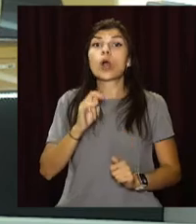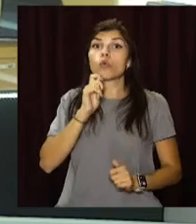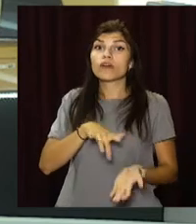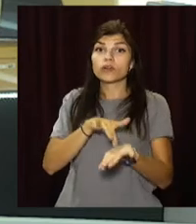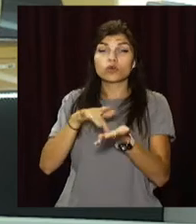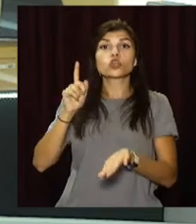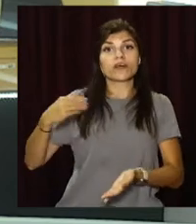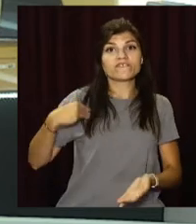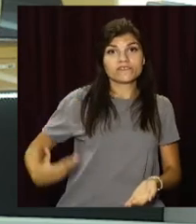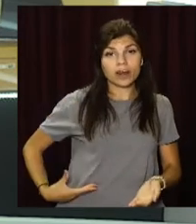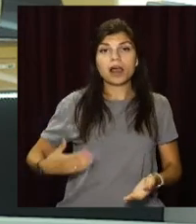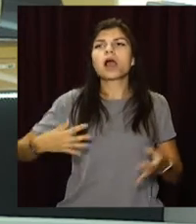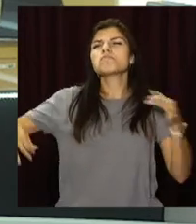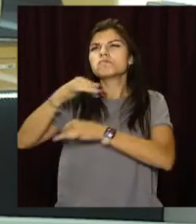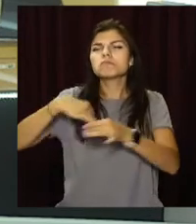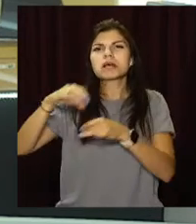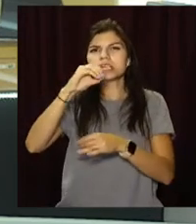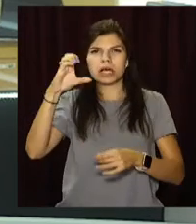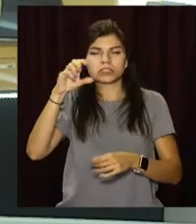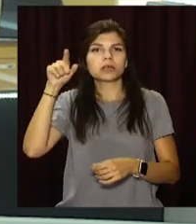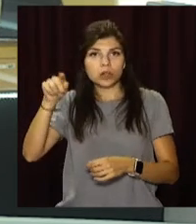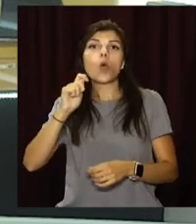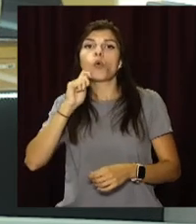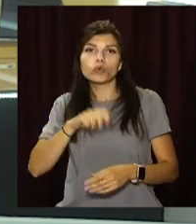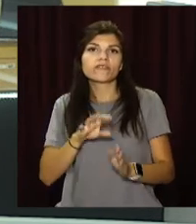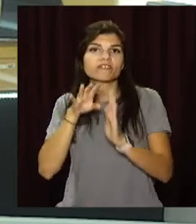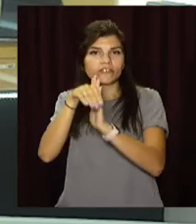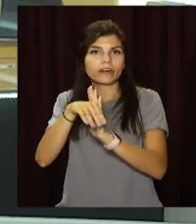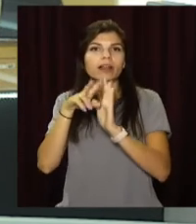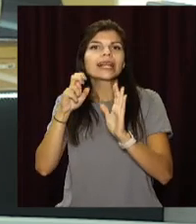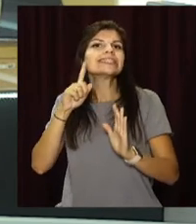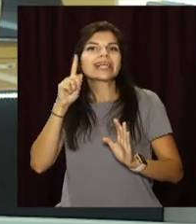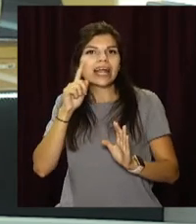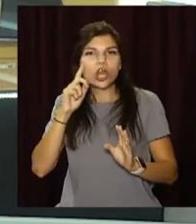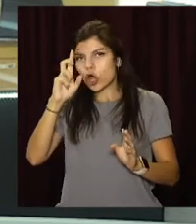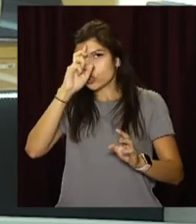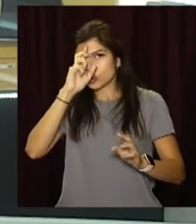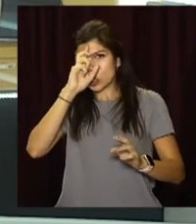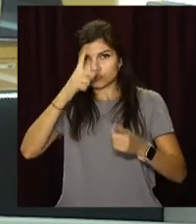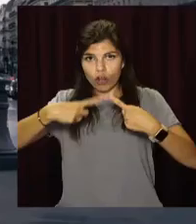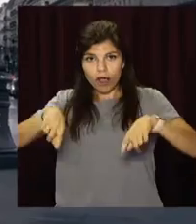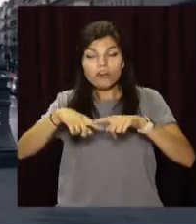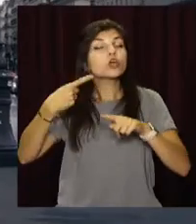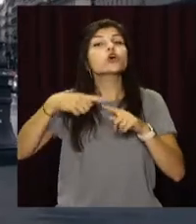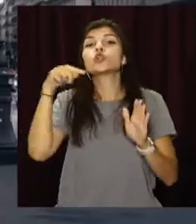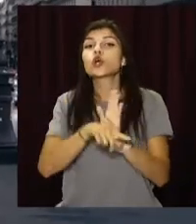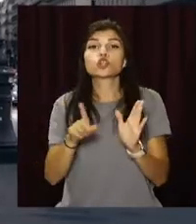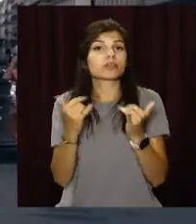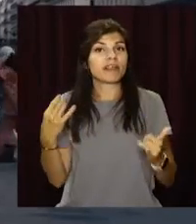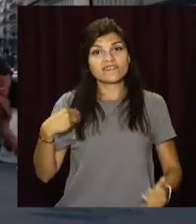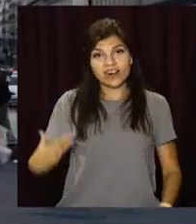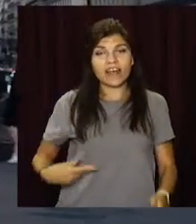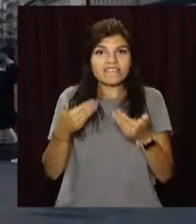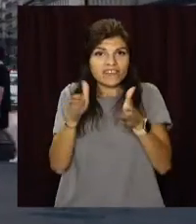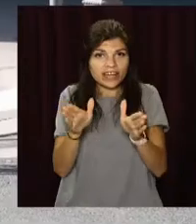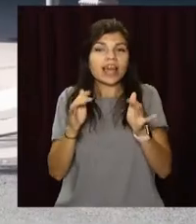За рекомендацією Ради ЄС, тамтешній уряд вніс Україну до списку так званих «зелених держав». Це означає, що тепер Франція